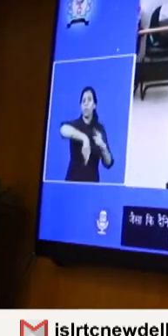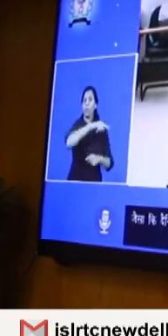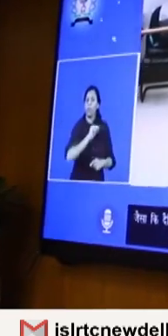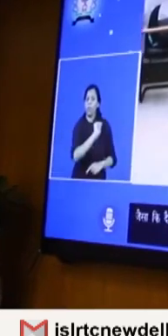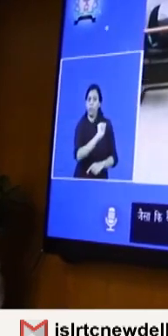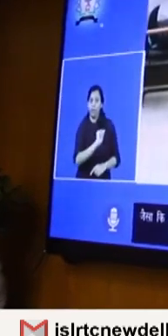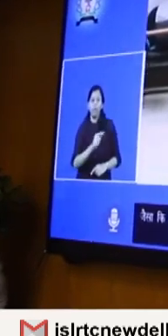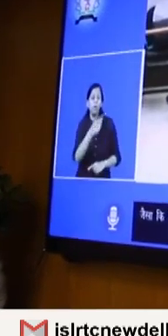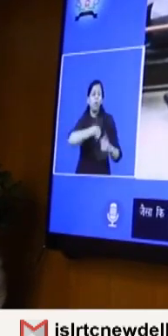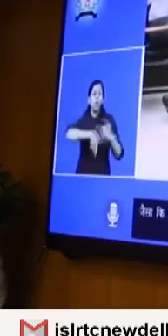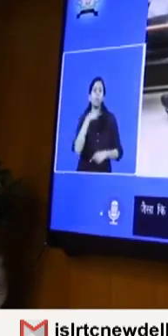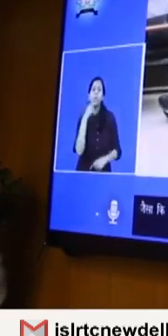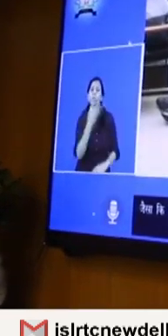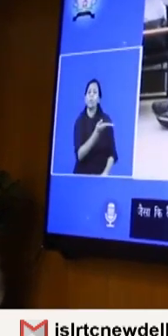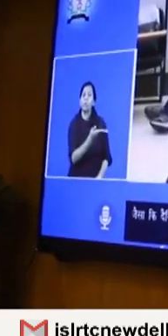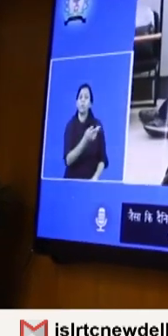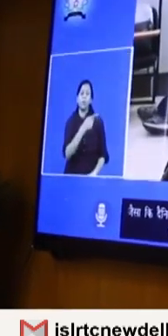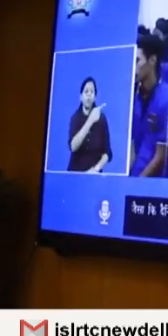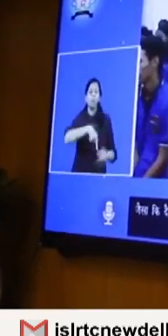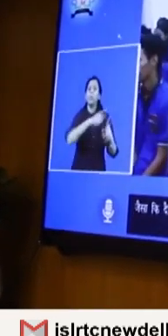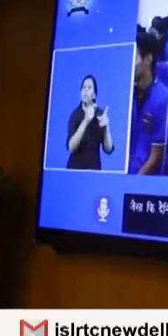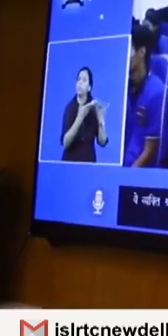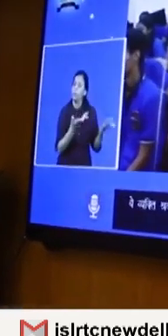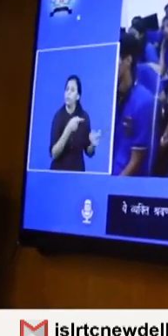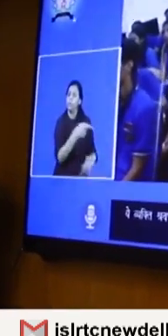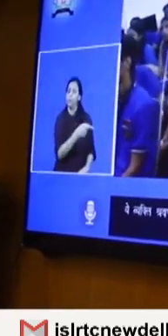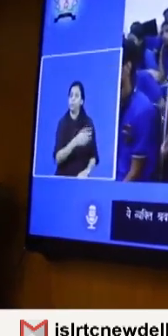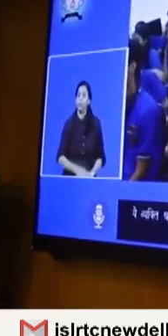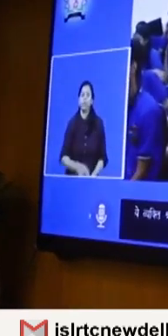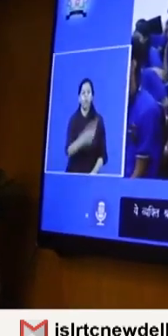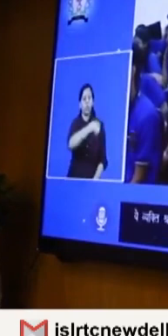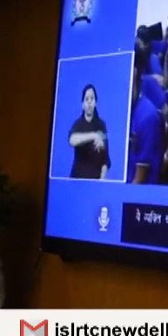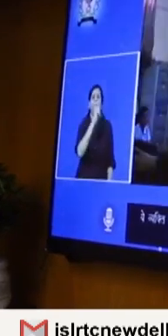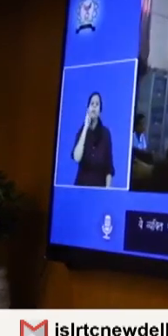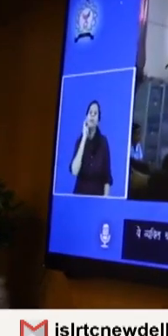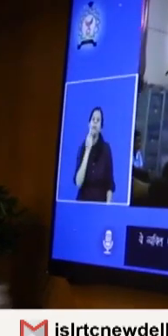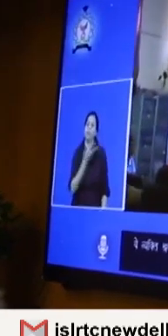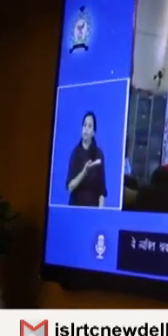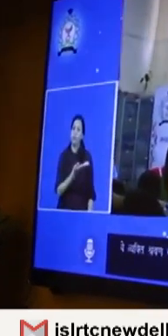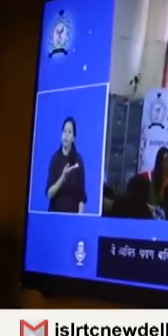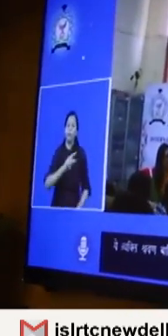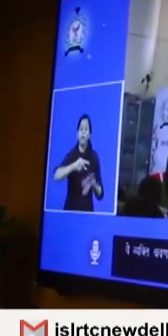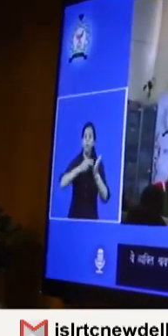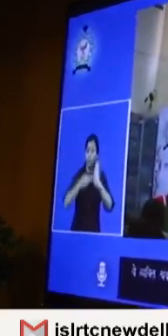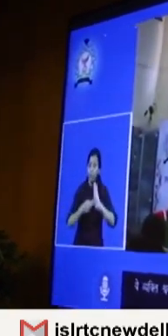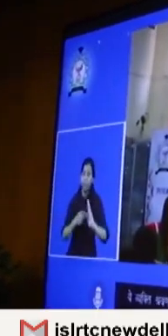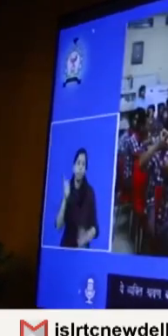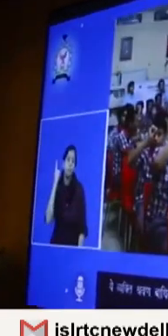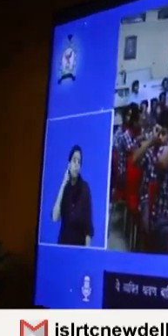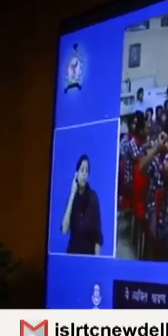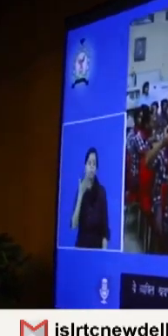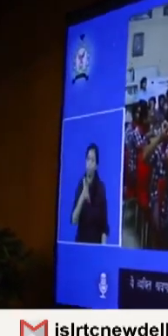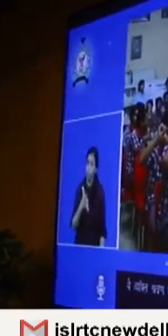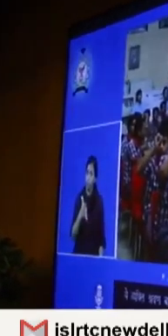होगा। ये लोग कौन हैं और ये क्या कर रहे हैं? ये व्यक्ति श्रवण बाधित हैं। इसका अर्थ है कि वे सुन नहीं